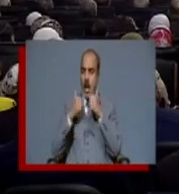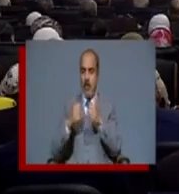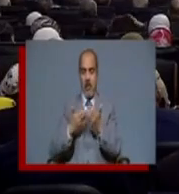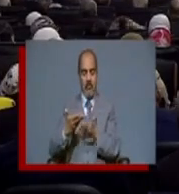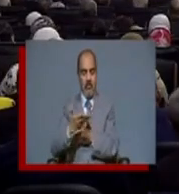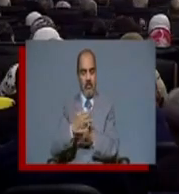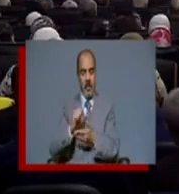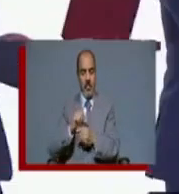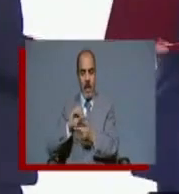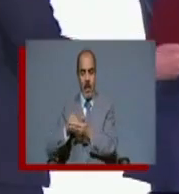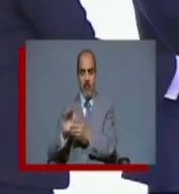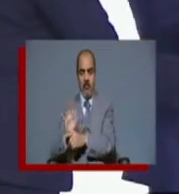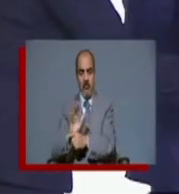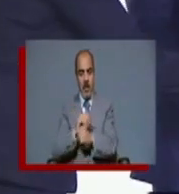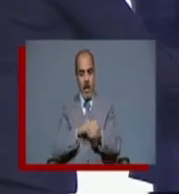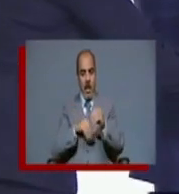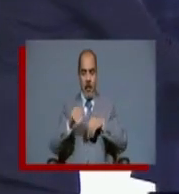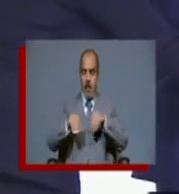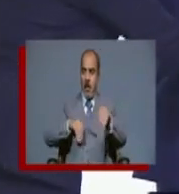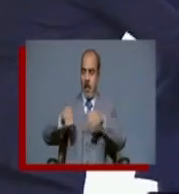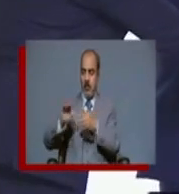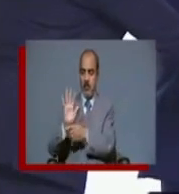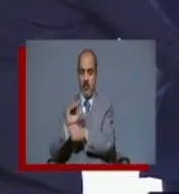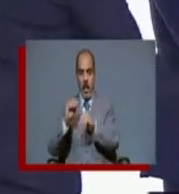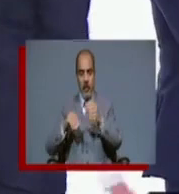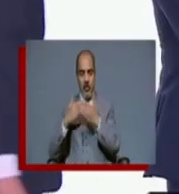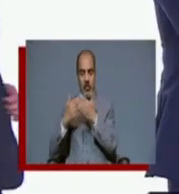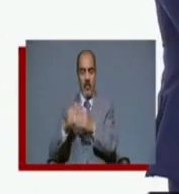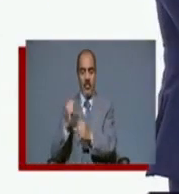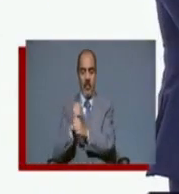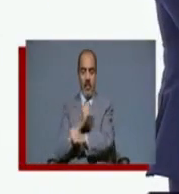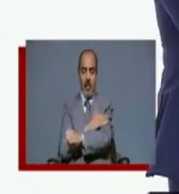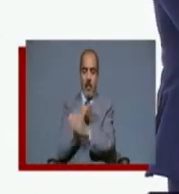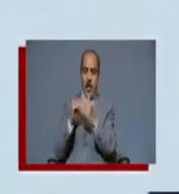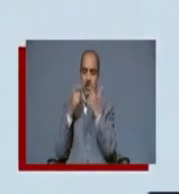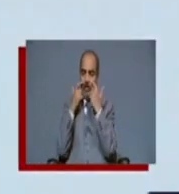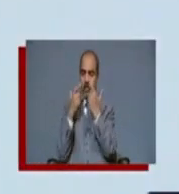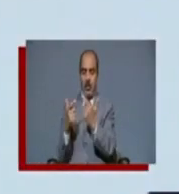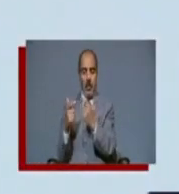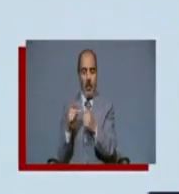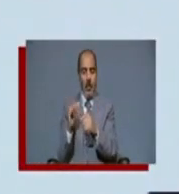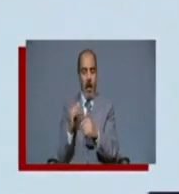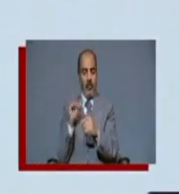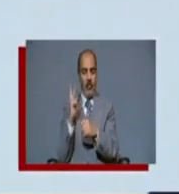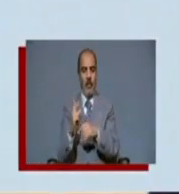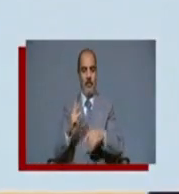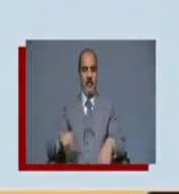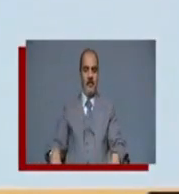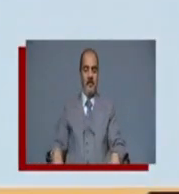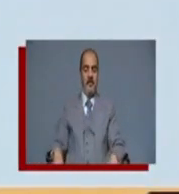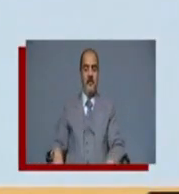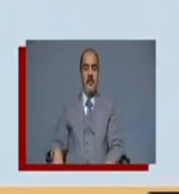لمسياده الوزير الوزير الطيران موجود دي كان بيشرفنا ويبقى سعيد عيد العمال كنت بعمله كل سنه